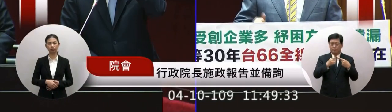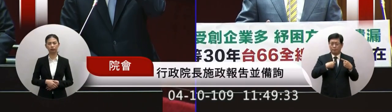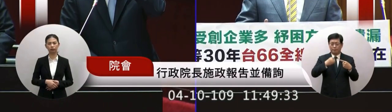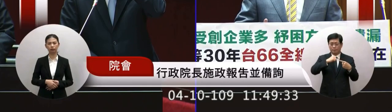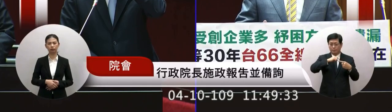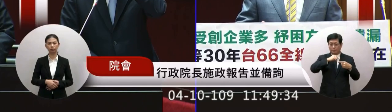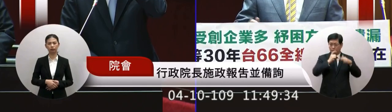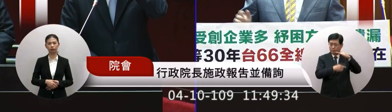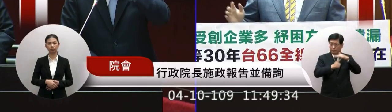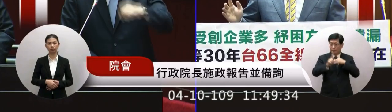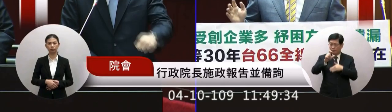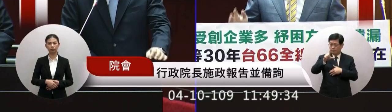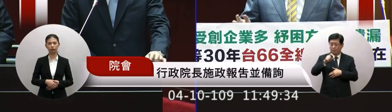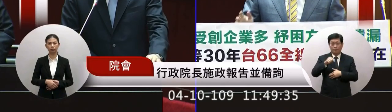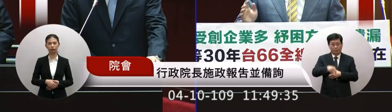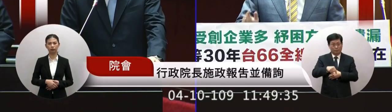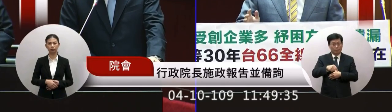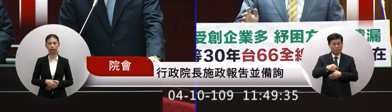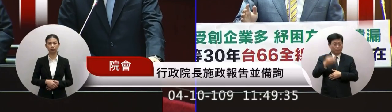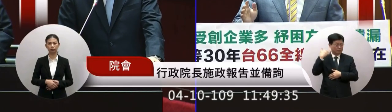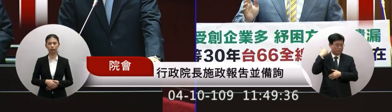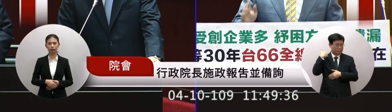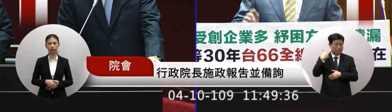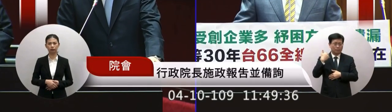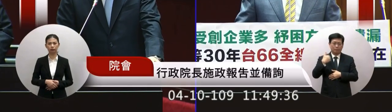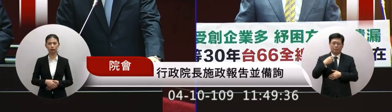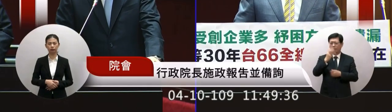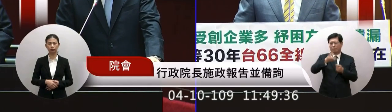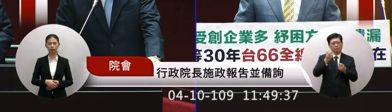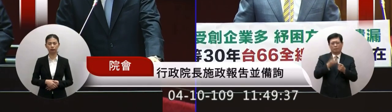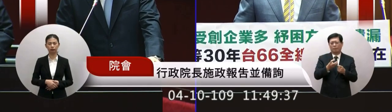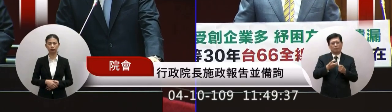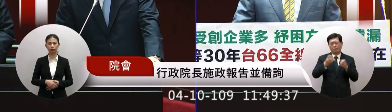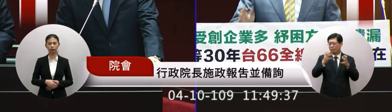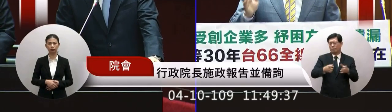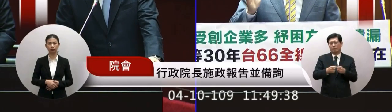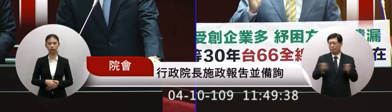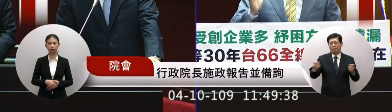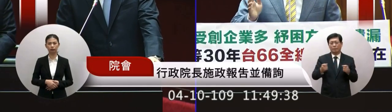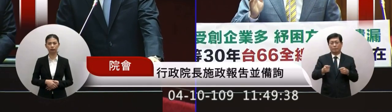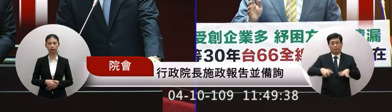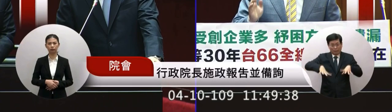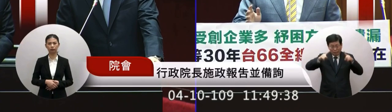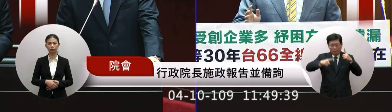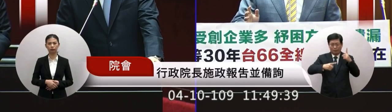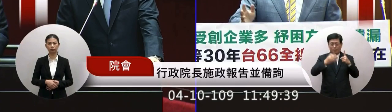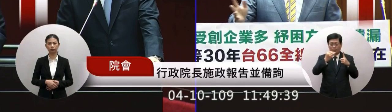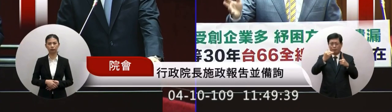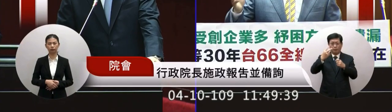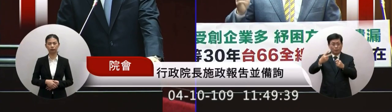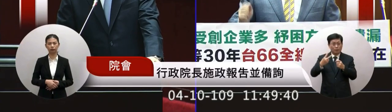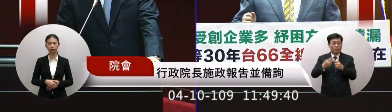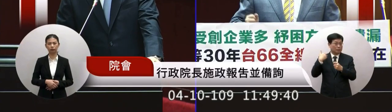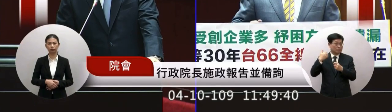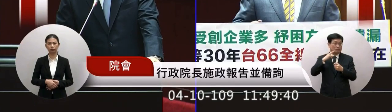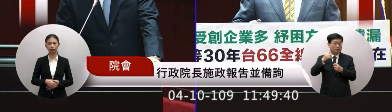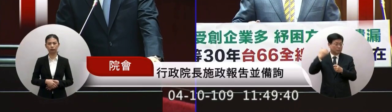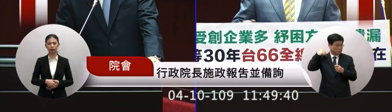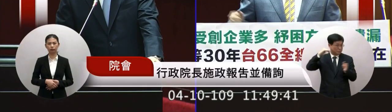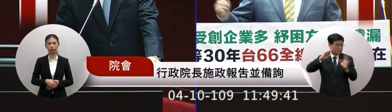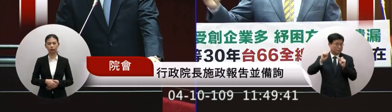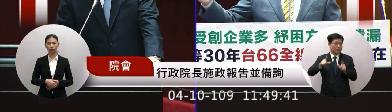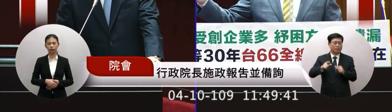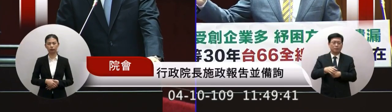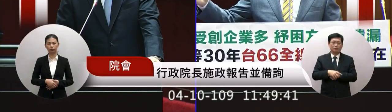六十六线 哈， 这个题目已经30年了，好，从它1992年哦，因为当时时空背景的关